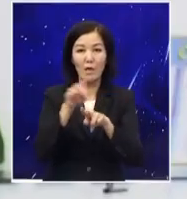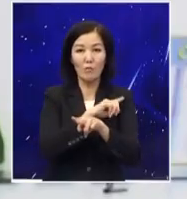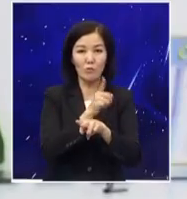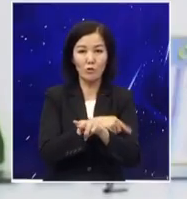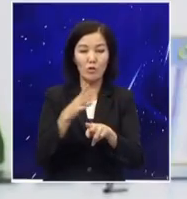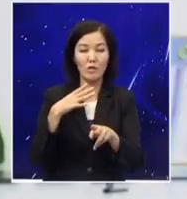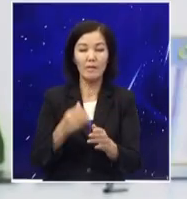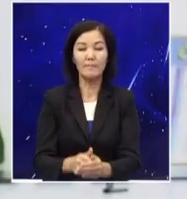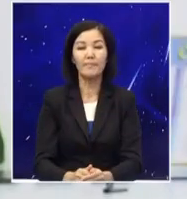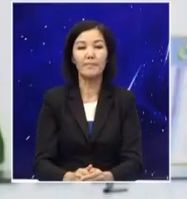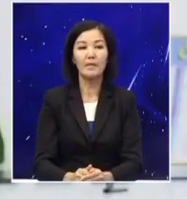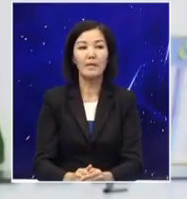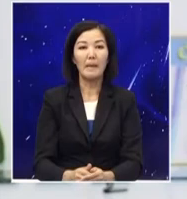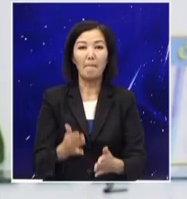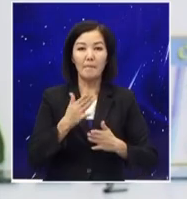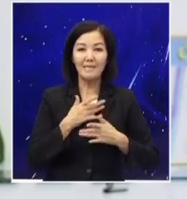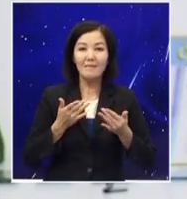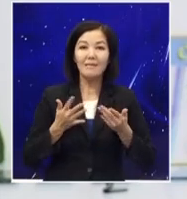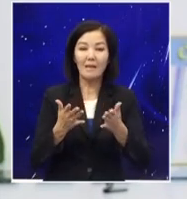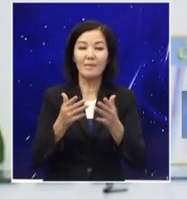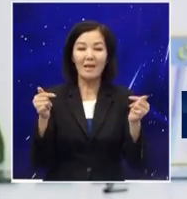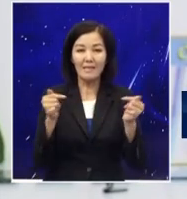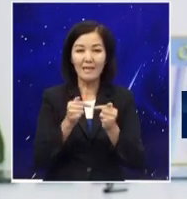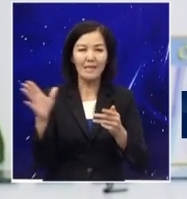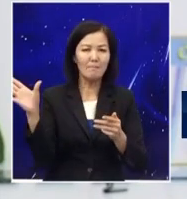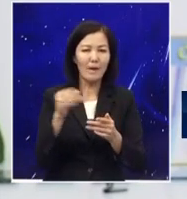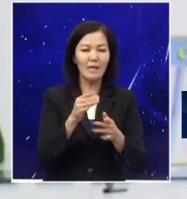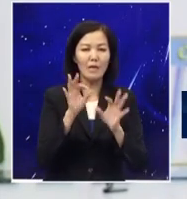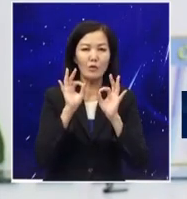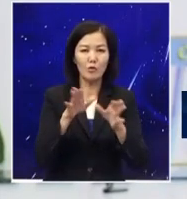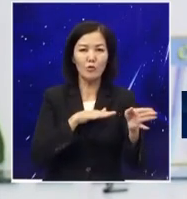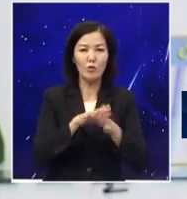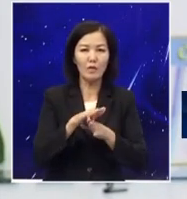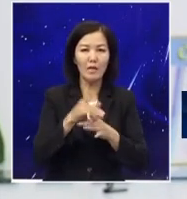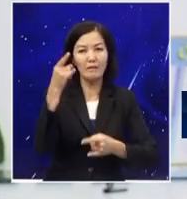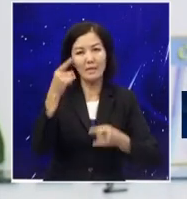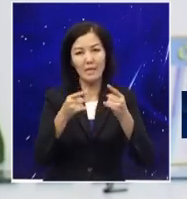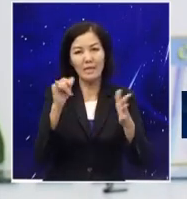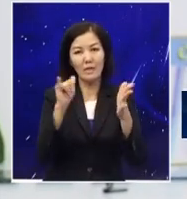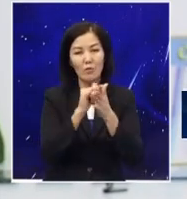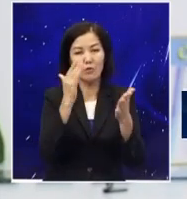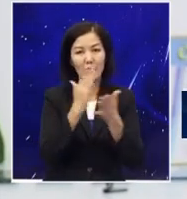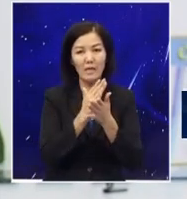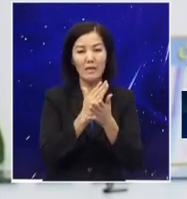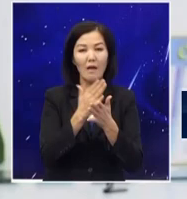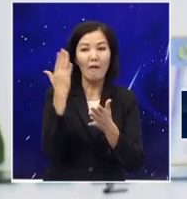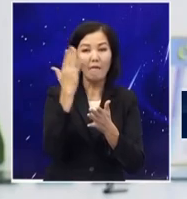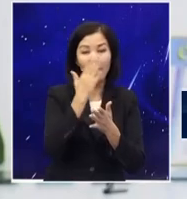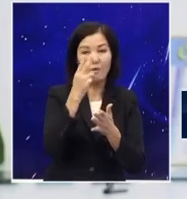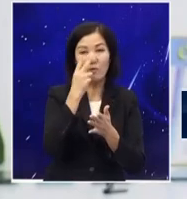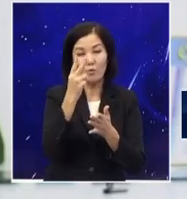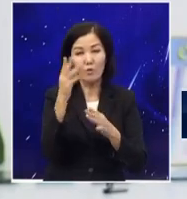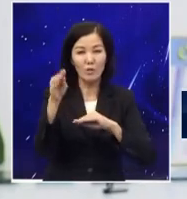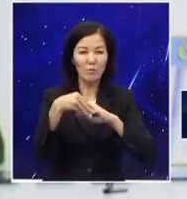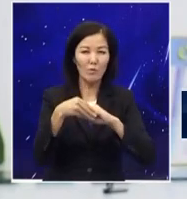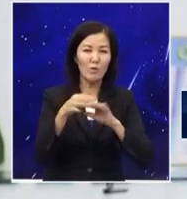жерде біздің қойған талаптарға сәйкес барлығы орындалған, яғни теледидар қойылған, бұл жерде жаңа тиісті роликтерді жемқорлыққа қарсы